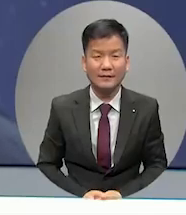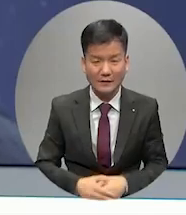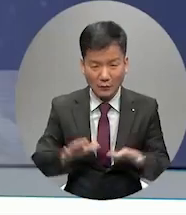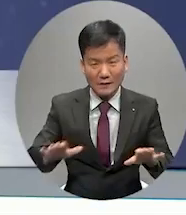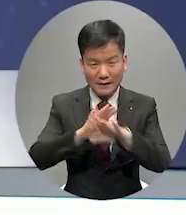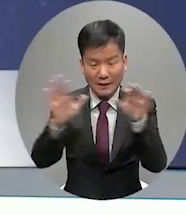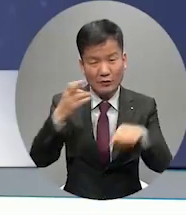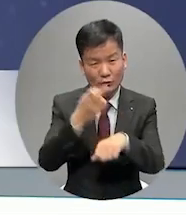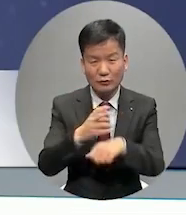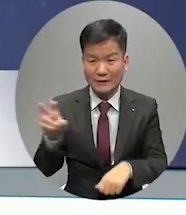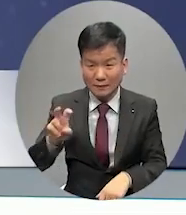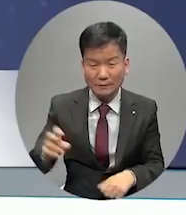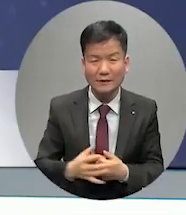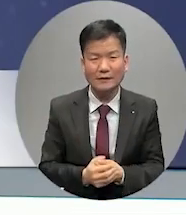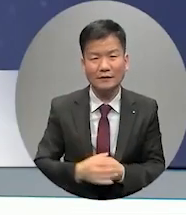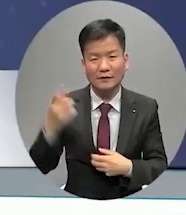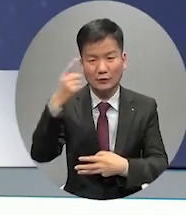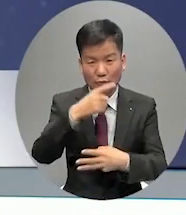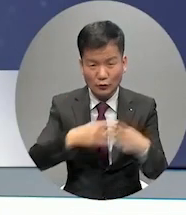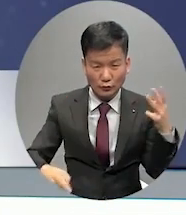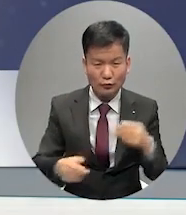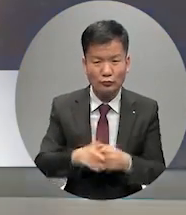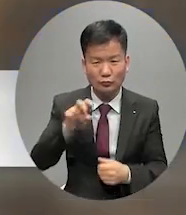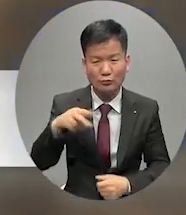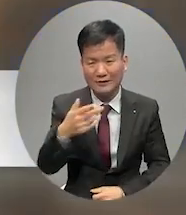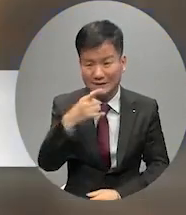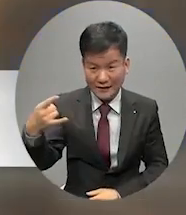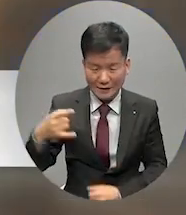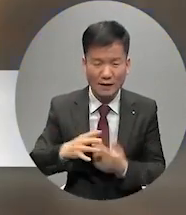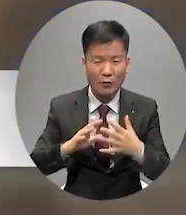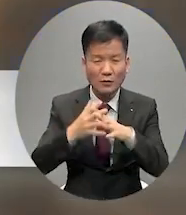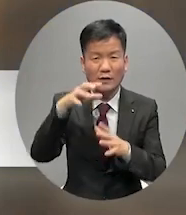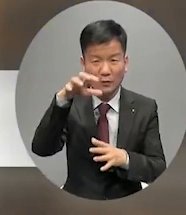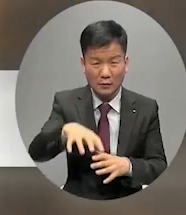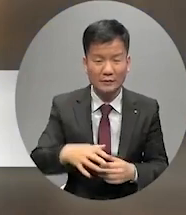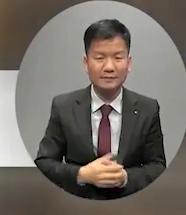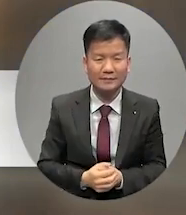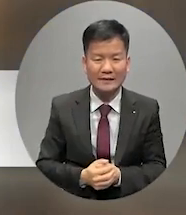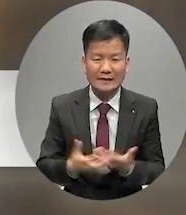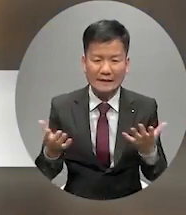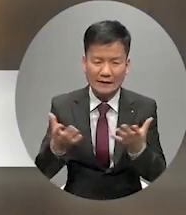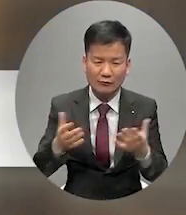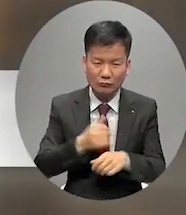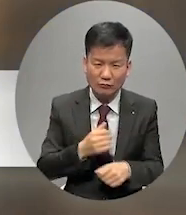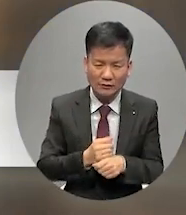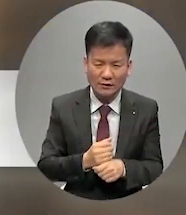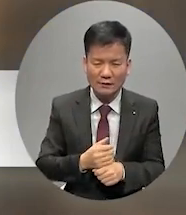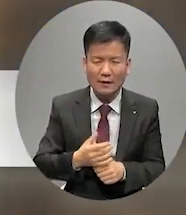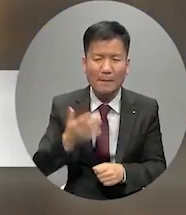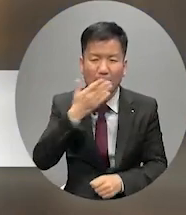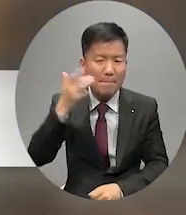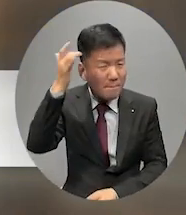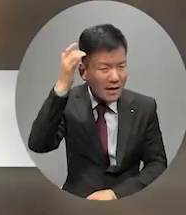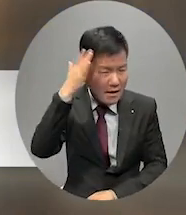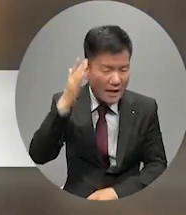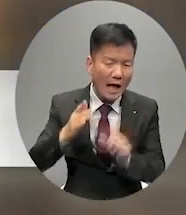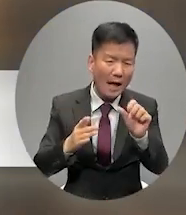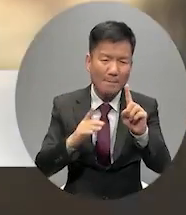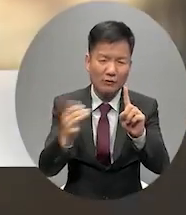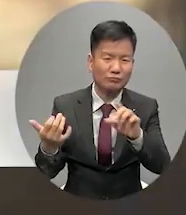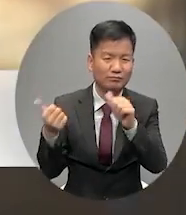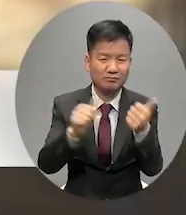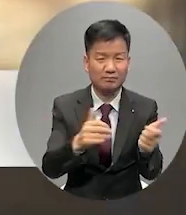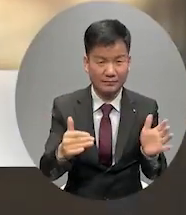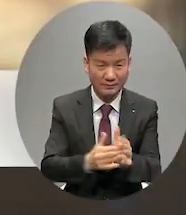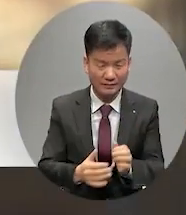오늘 낮 12시 20분 쯤 청주시 문이면 야외 공사 현장에서 작업자들이 벌대 공격을 받아 한 영이